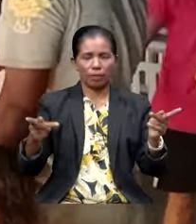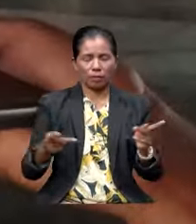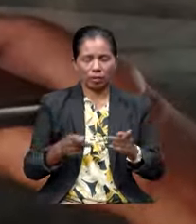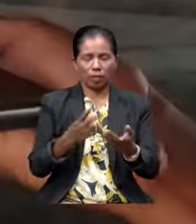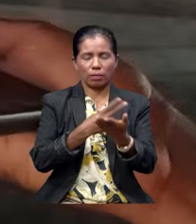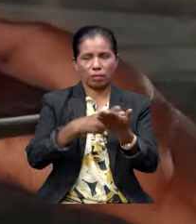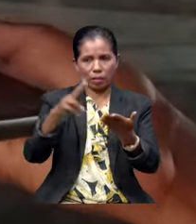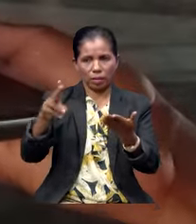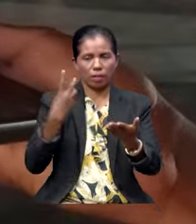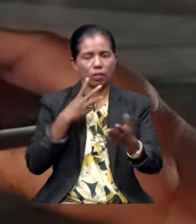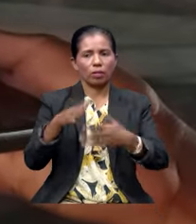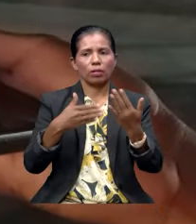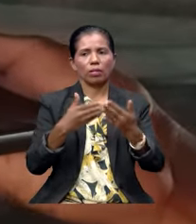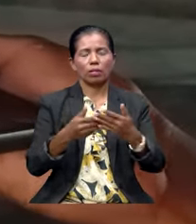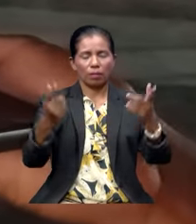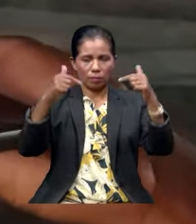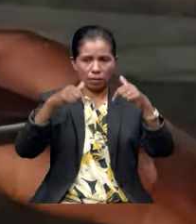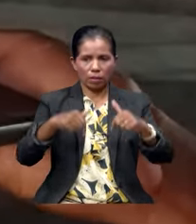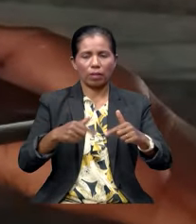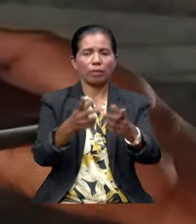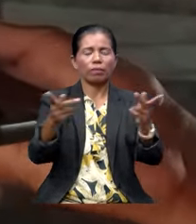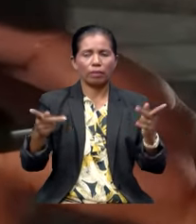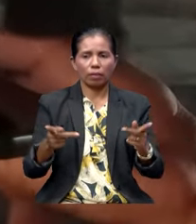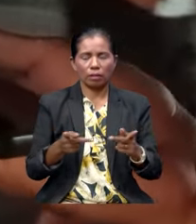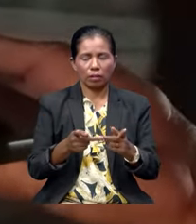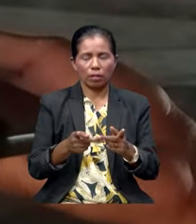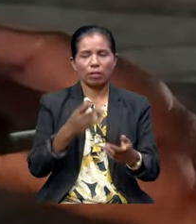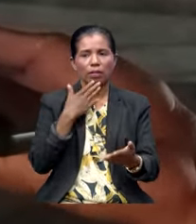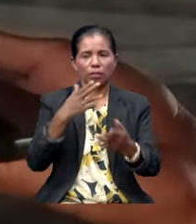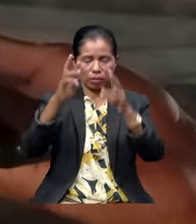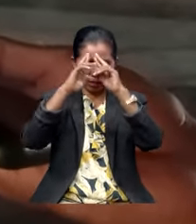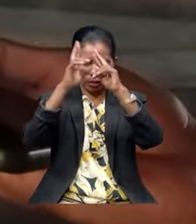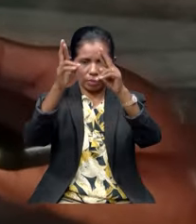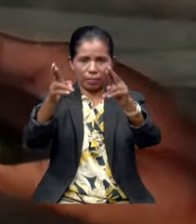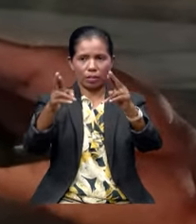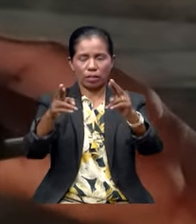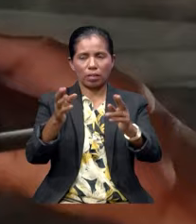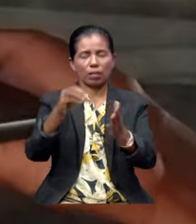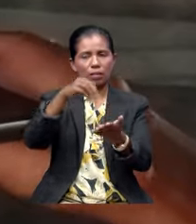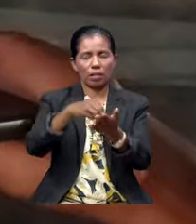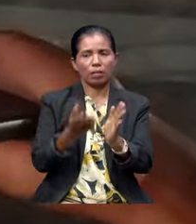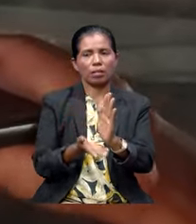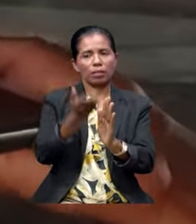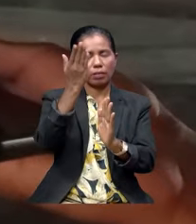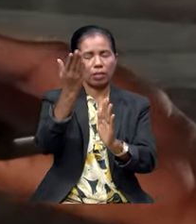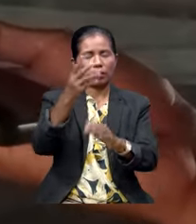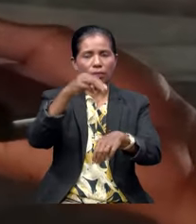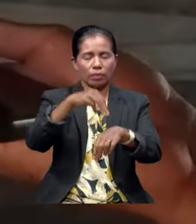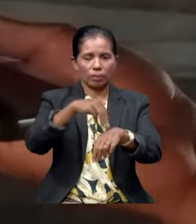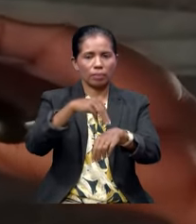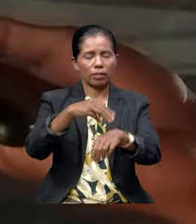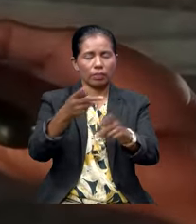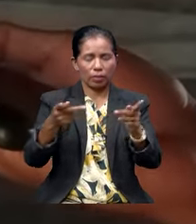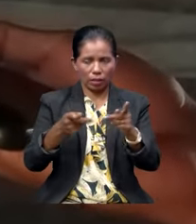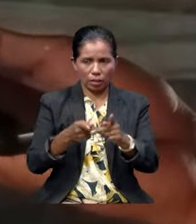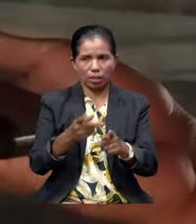santu, i ita hotu tenk sirmai hane ho fatin nebe ma rigoroso, respeto, tau as na fatin altar ni fatin santu tamba ida